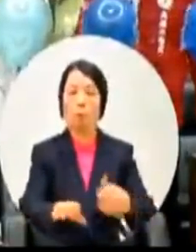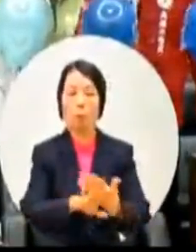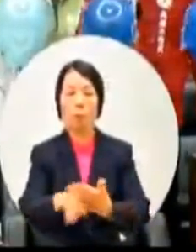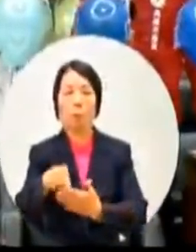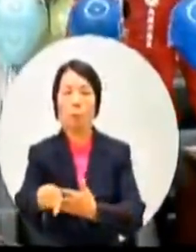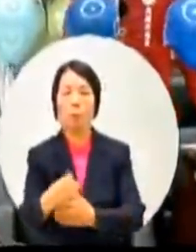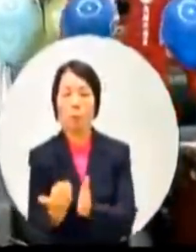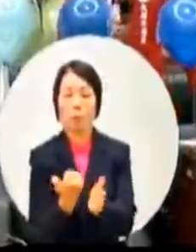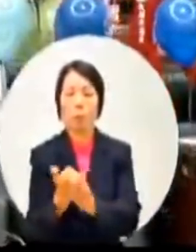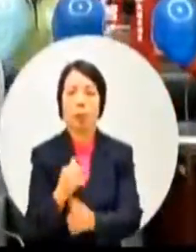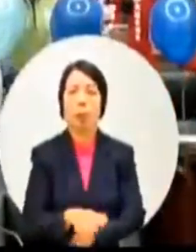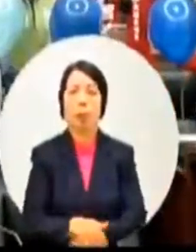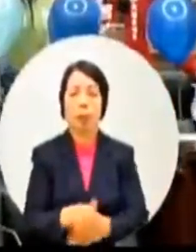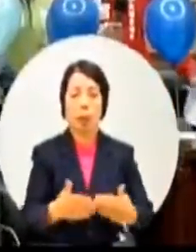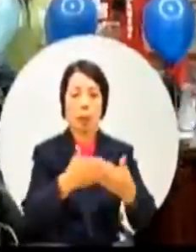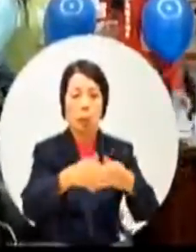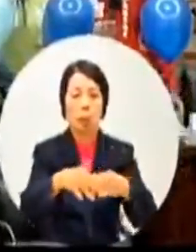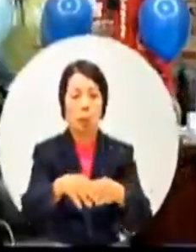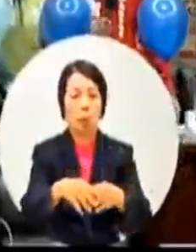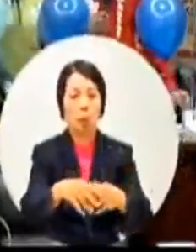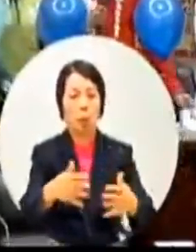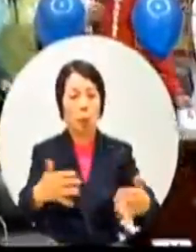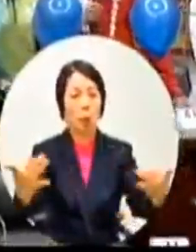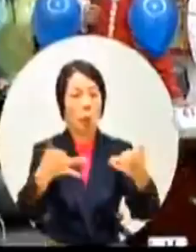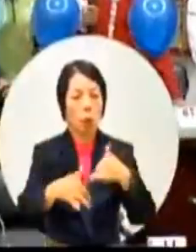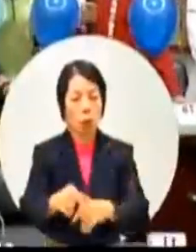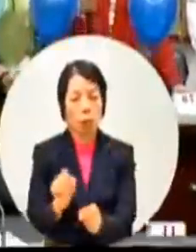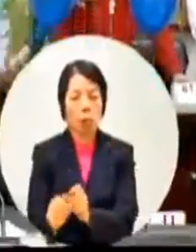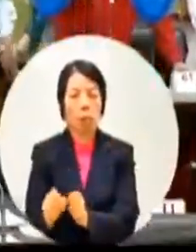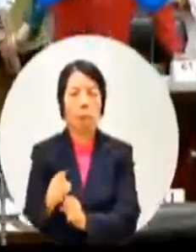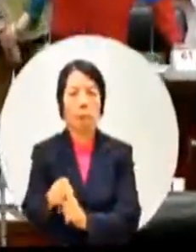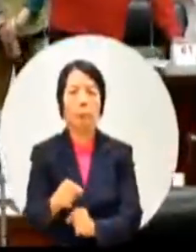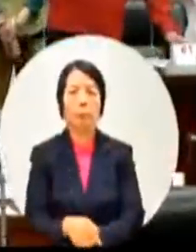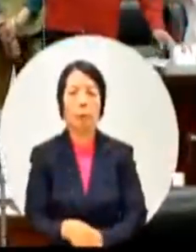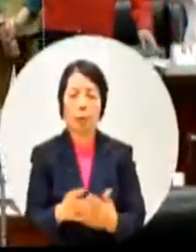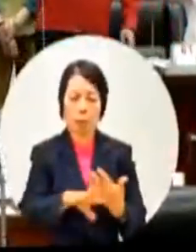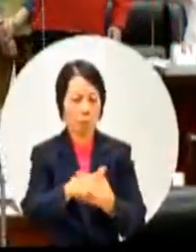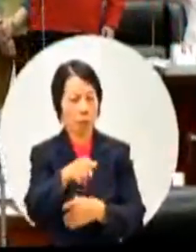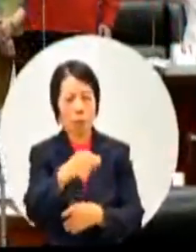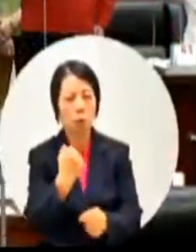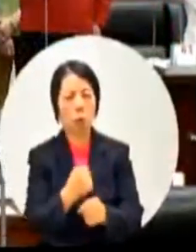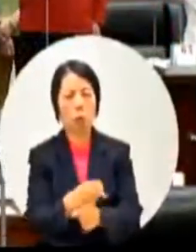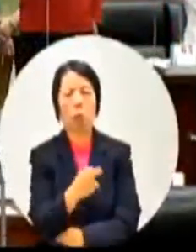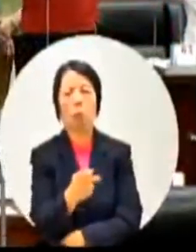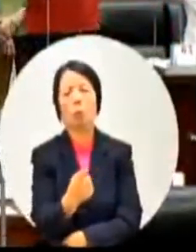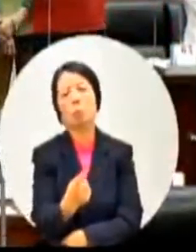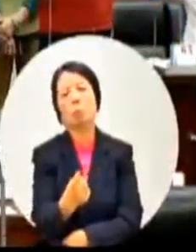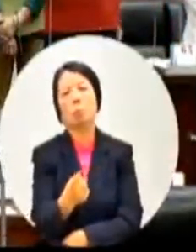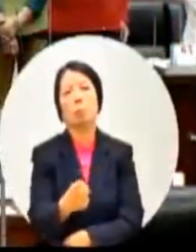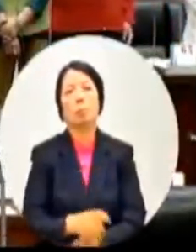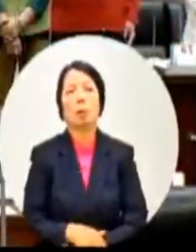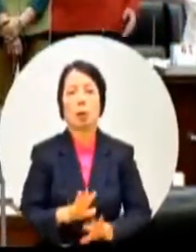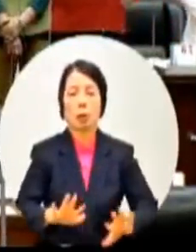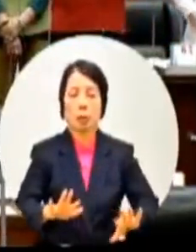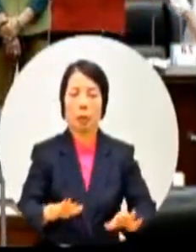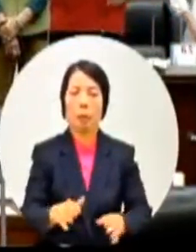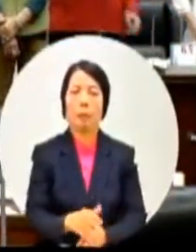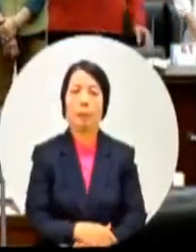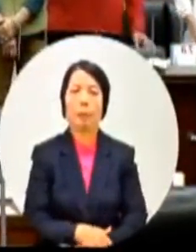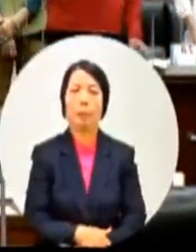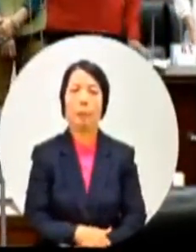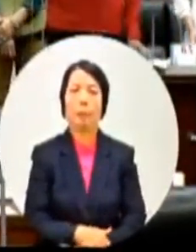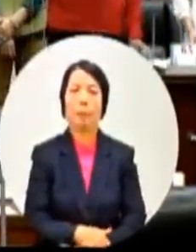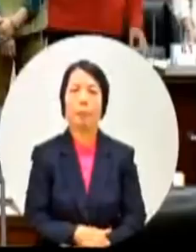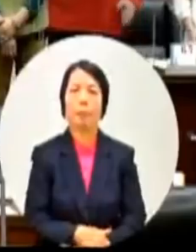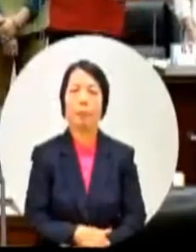其他的看起来你在言论上也好像是做不到哈。啊，这边搞来定海神针。做不到了就给他戳